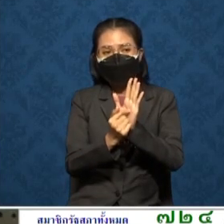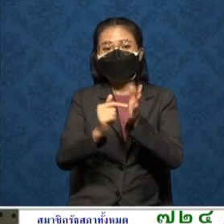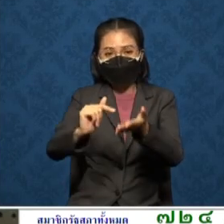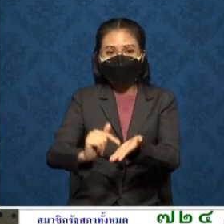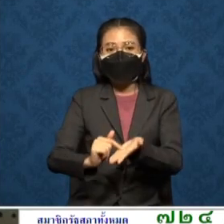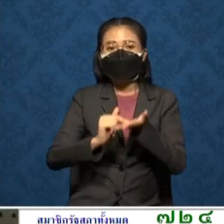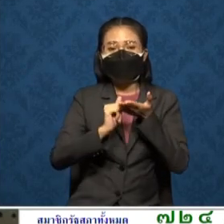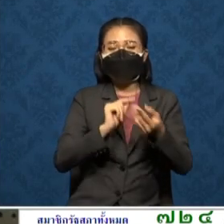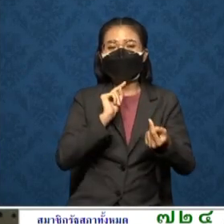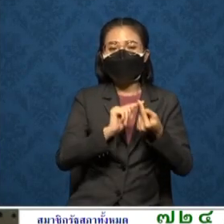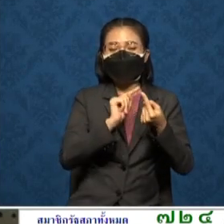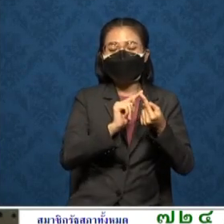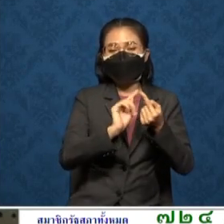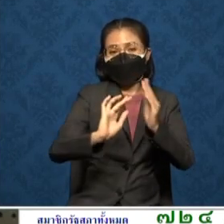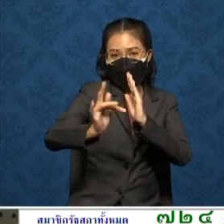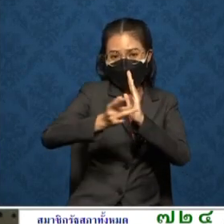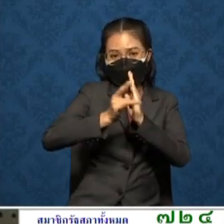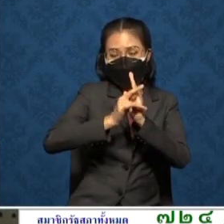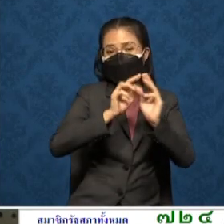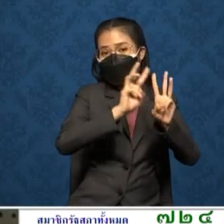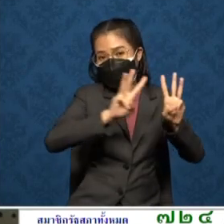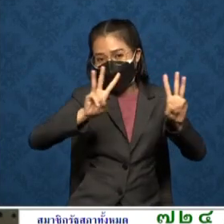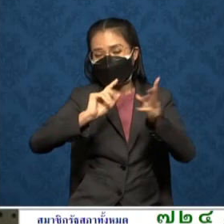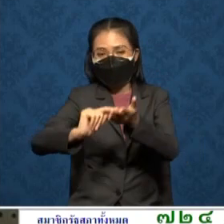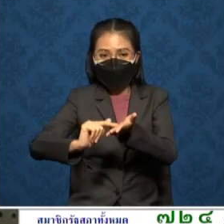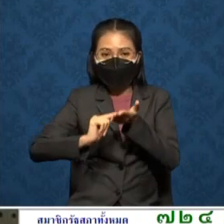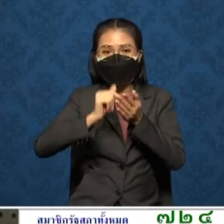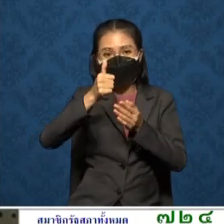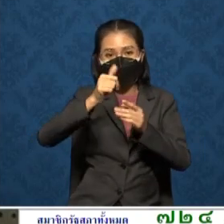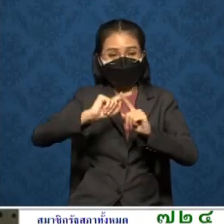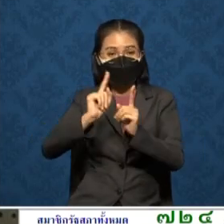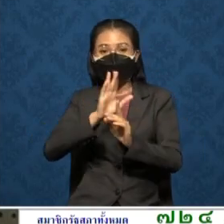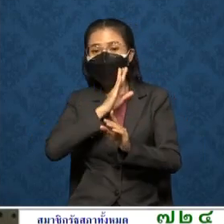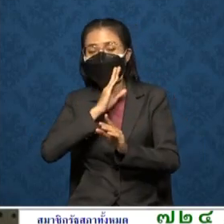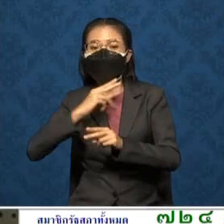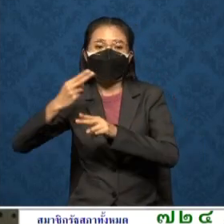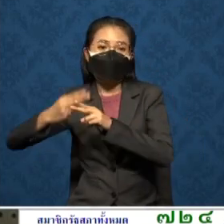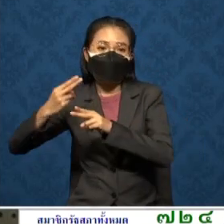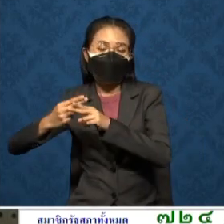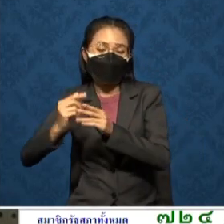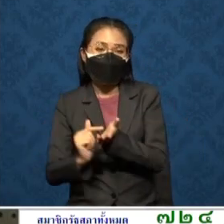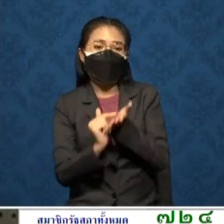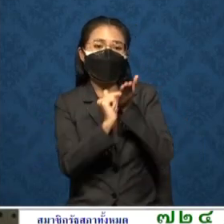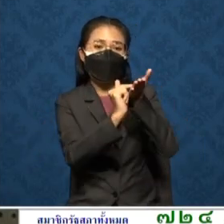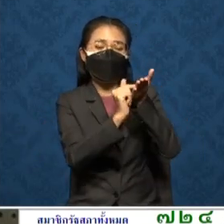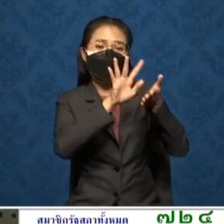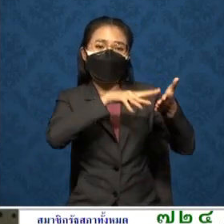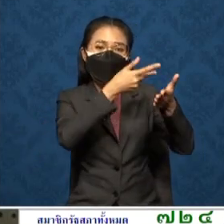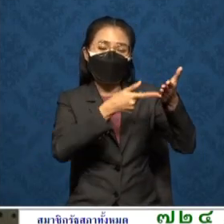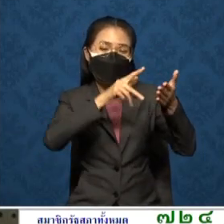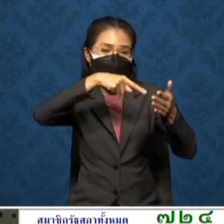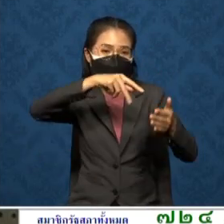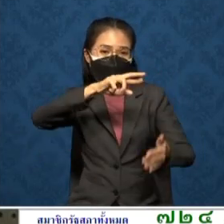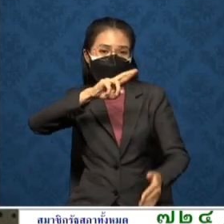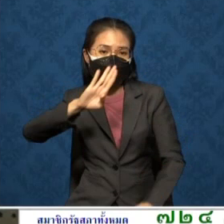โดยผ่านระบบอิเล็กทรอนิกส์ได้แต่ถ้าเป็นการเข้าชื่อเสนอร่างพระราชบัญญัติอาจจะต้องมาแสดงตนปรากฏ